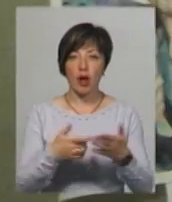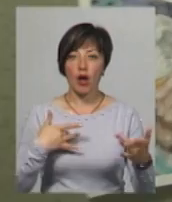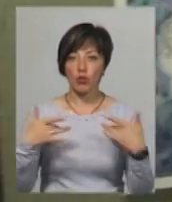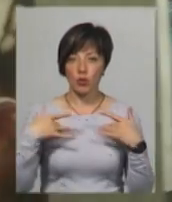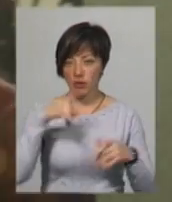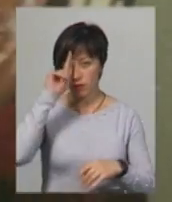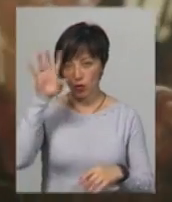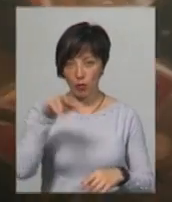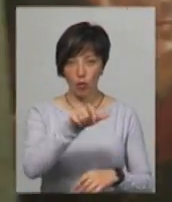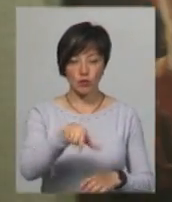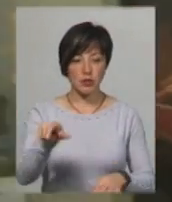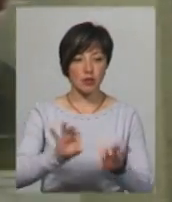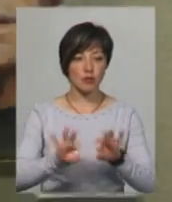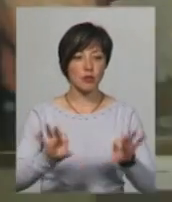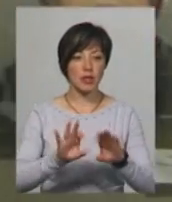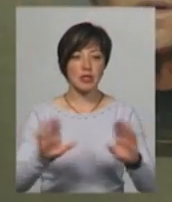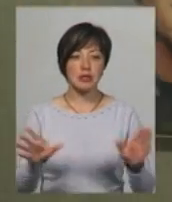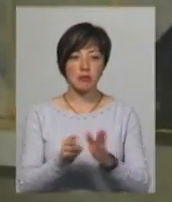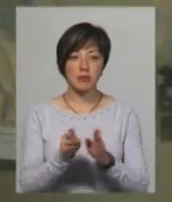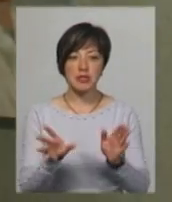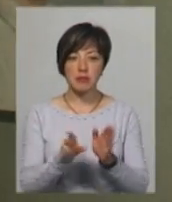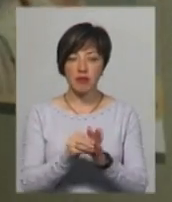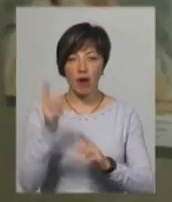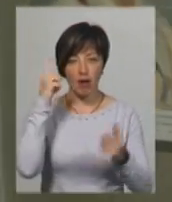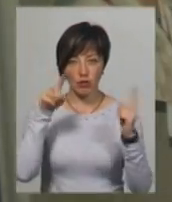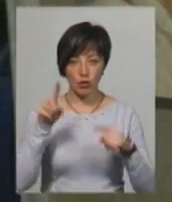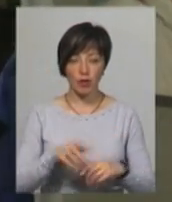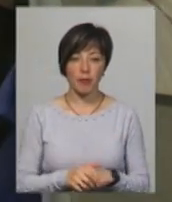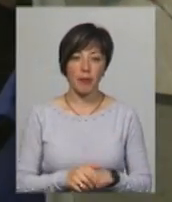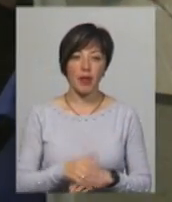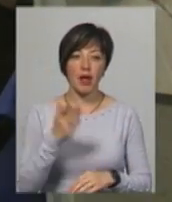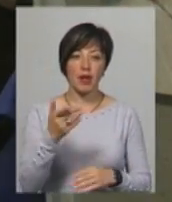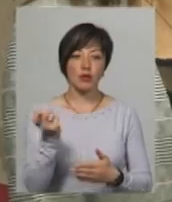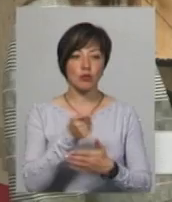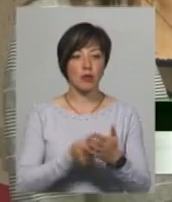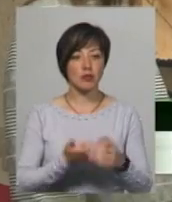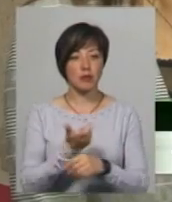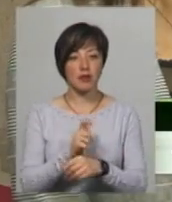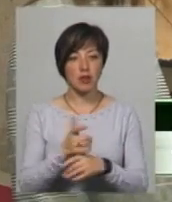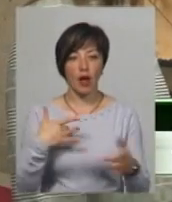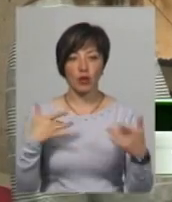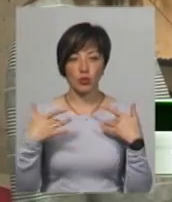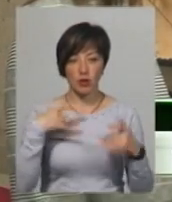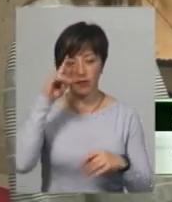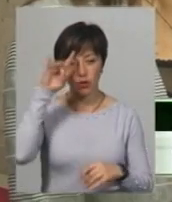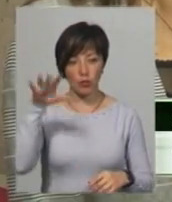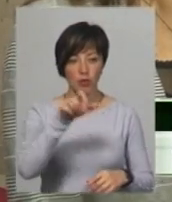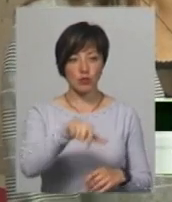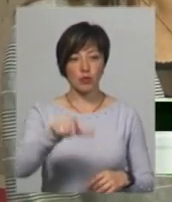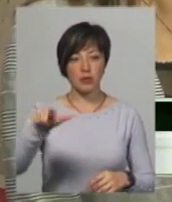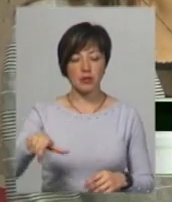та відомих особистостей, розповідає співавторка Діана Малишевська. На них зображені переважно актори та відомі